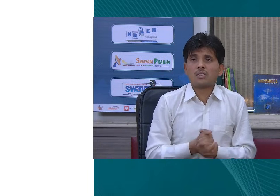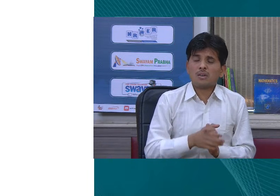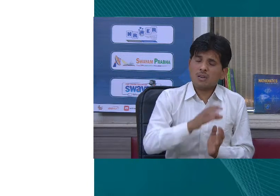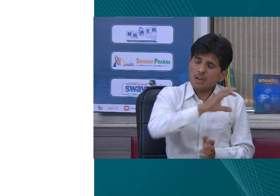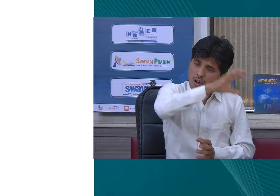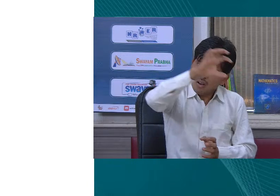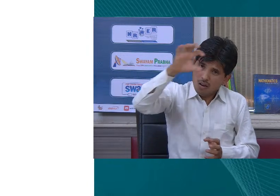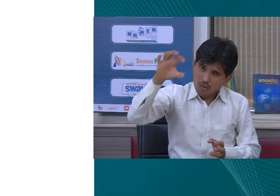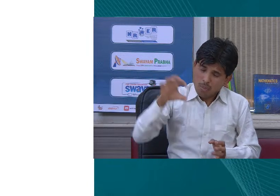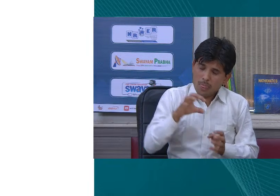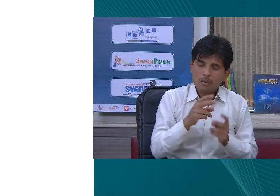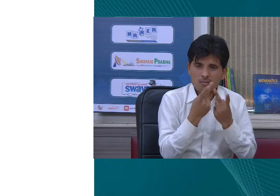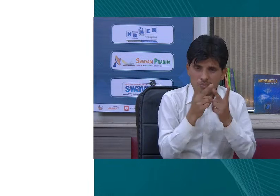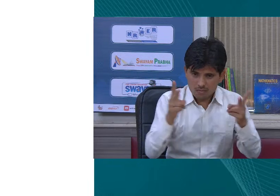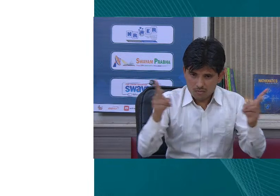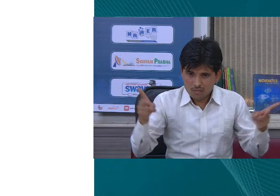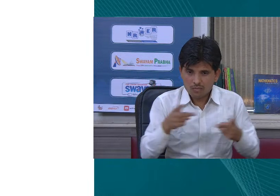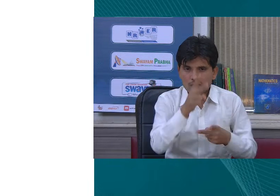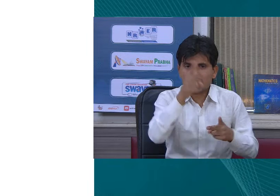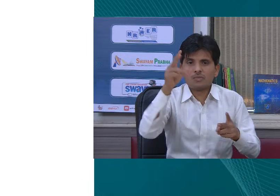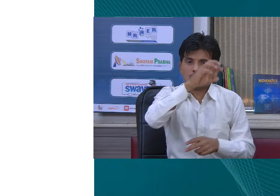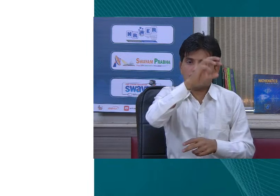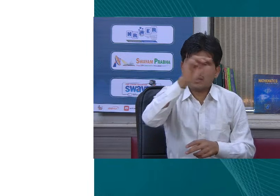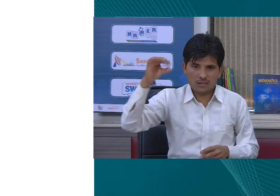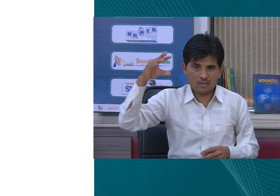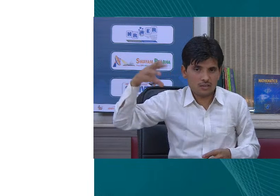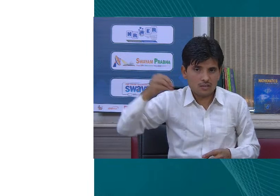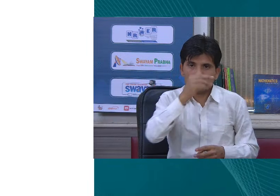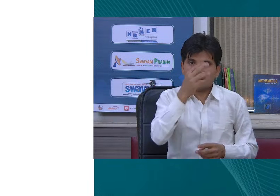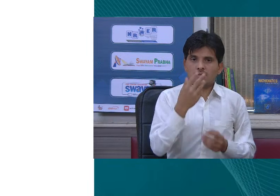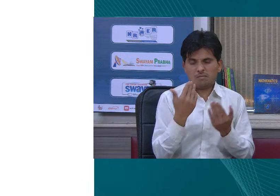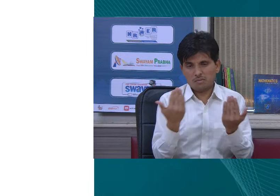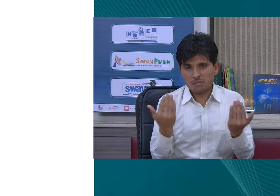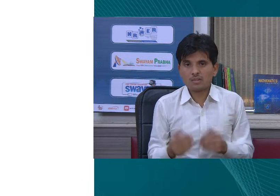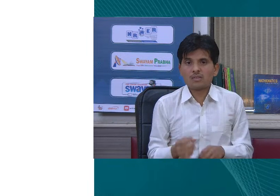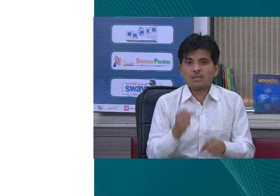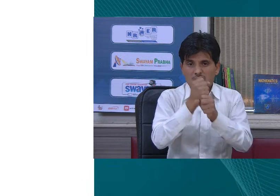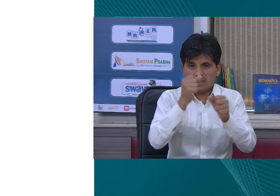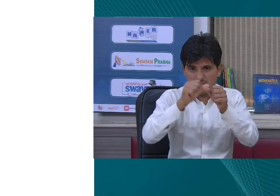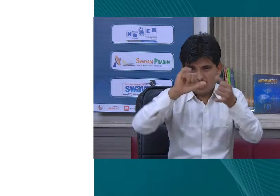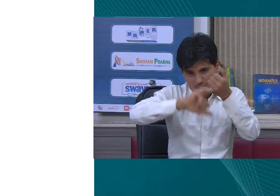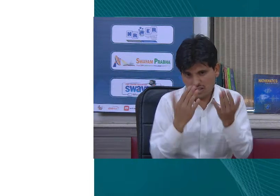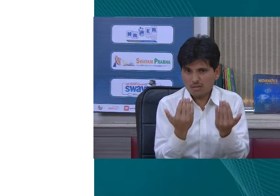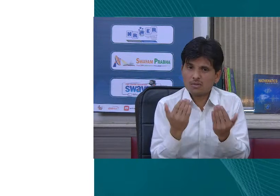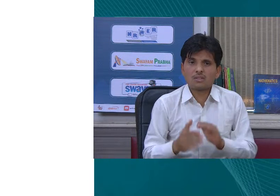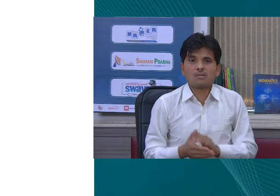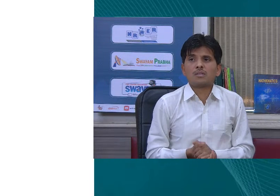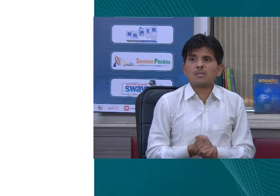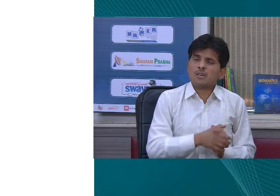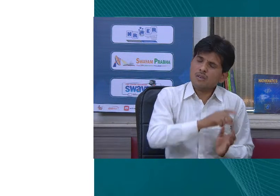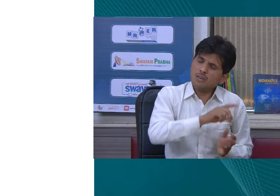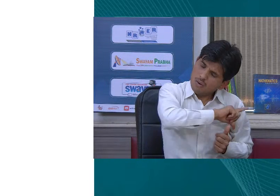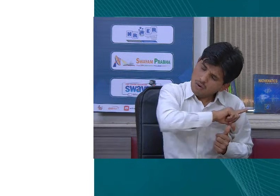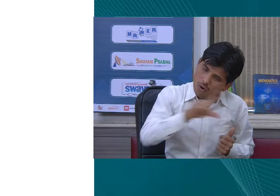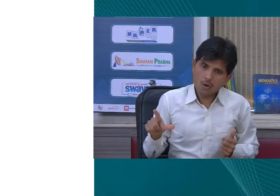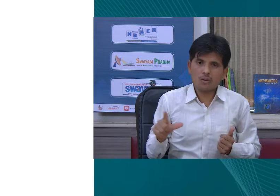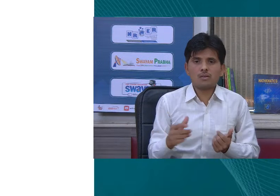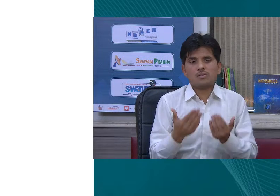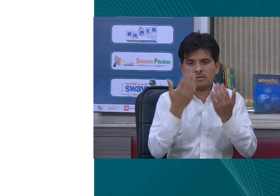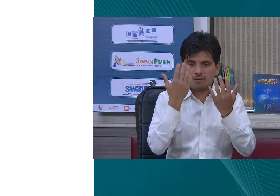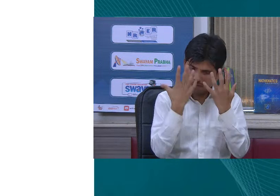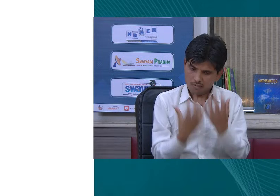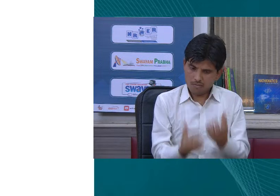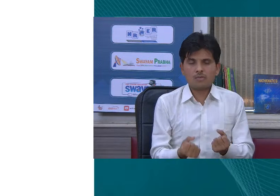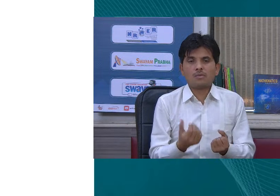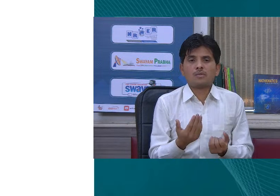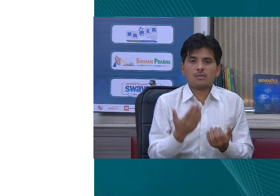बॉडीज जब एग्जिस्ट करते हैं, क्लाउड्स होते हैं, डस्ट होते हैं, गैसेस होते हैं, ये सारे जब प्रेजेंट होते